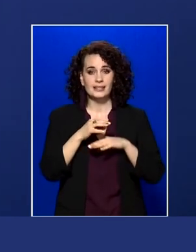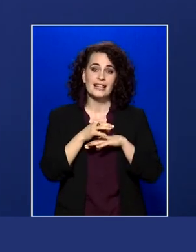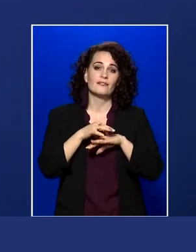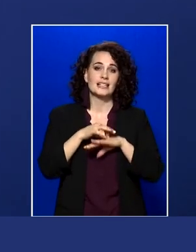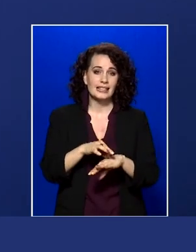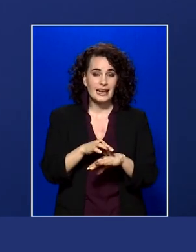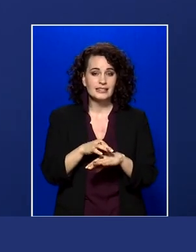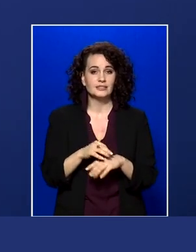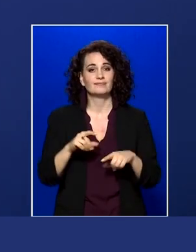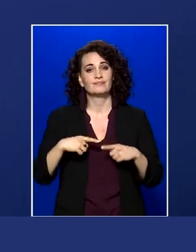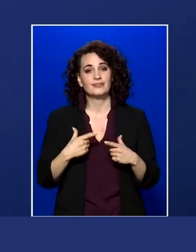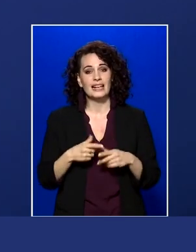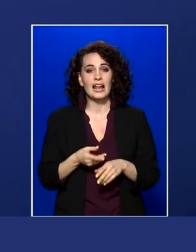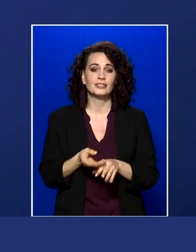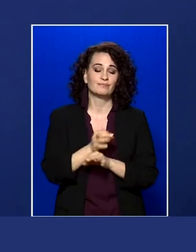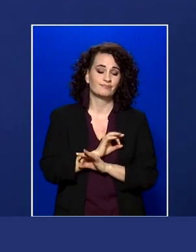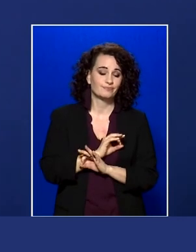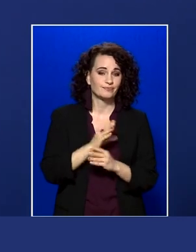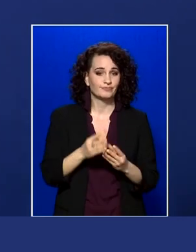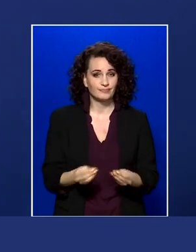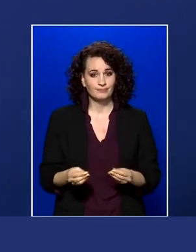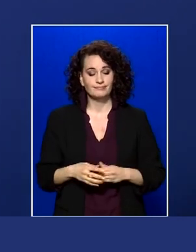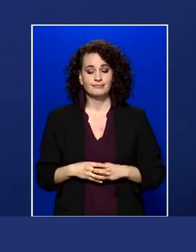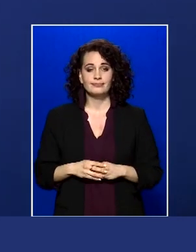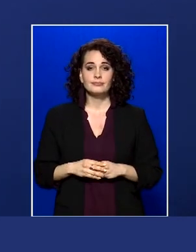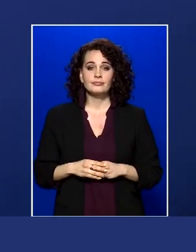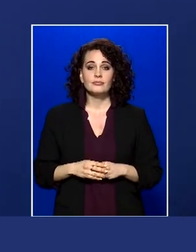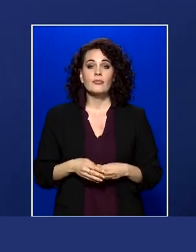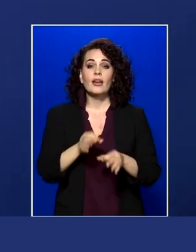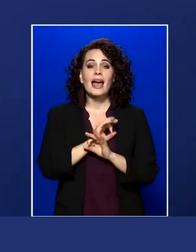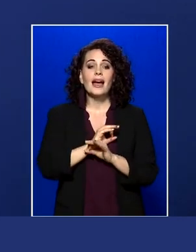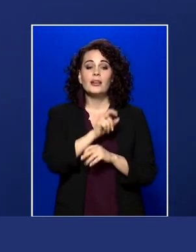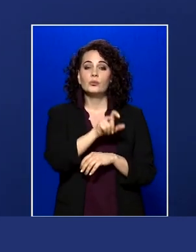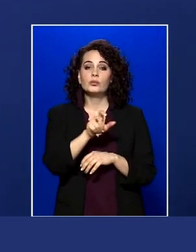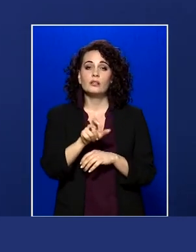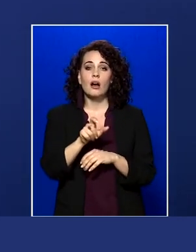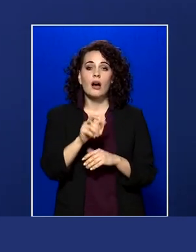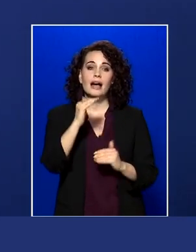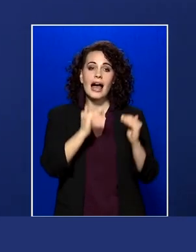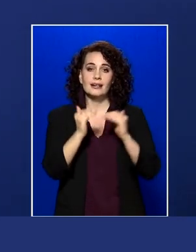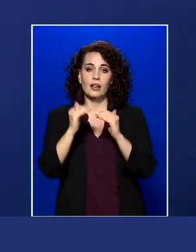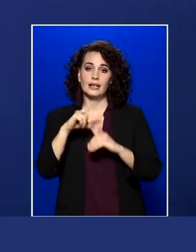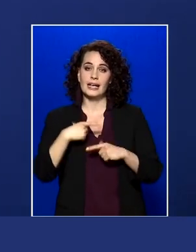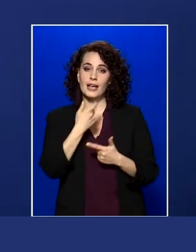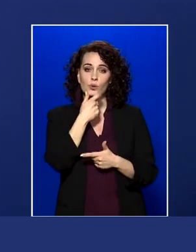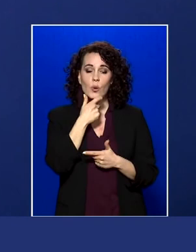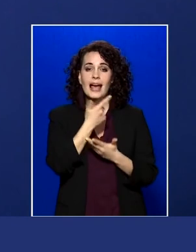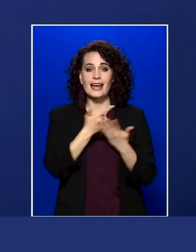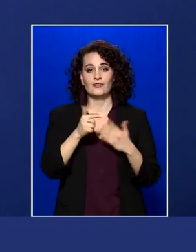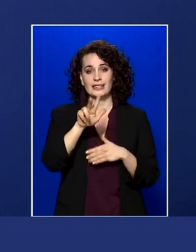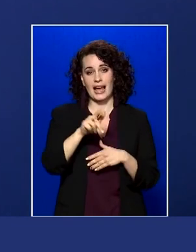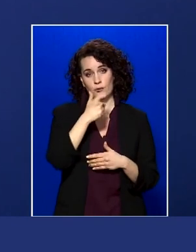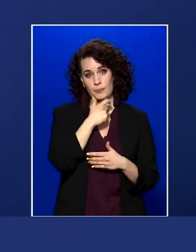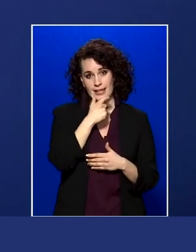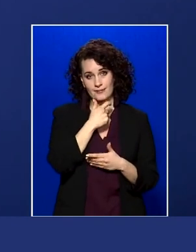soron az életük végéhez. Az elhunytaknak az átlag életkora